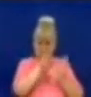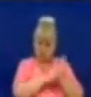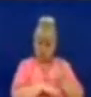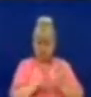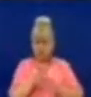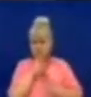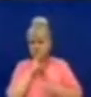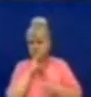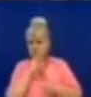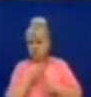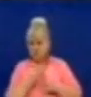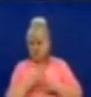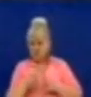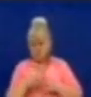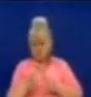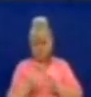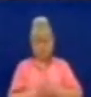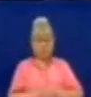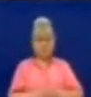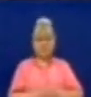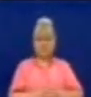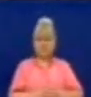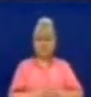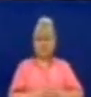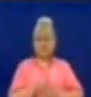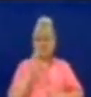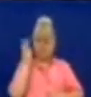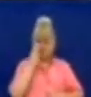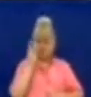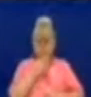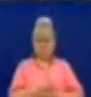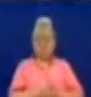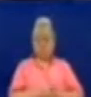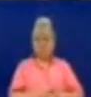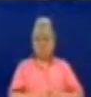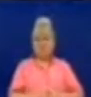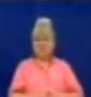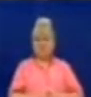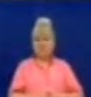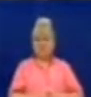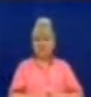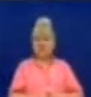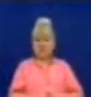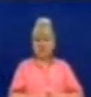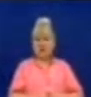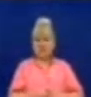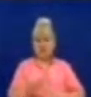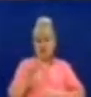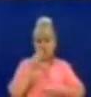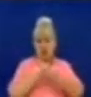kredi, gjë që mund të kuptohet për shkak të uljes përgjithsisht të ardhurave për